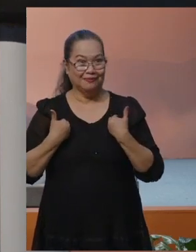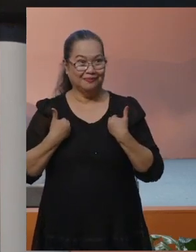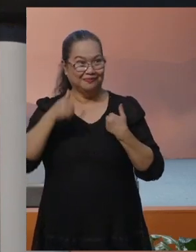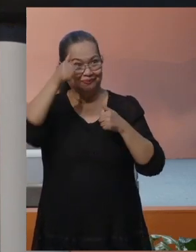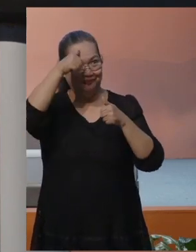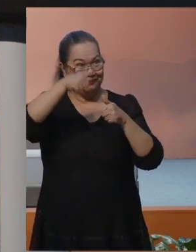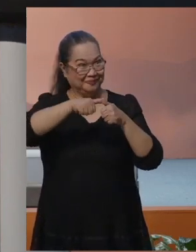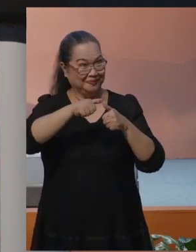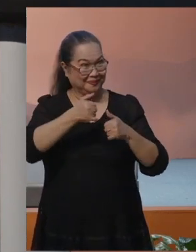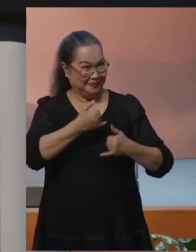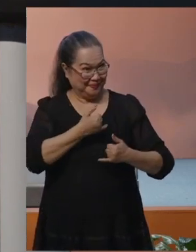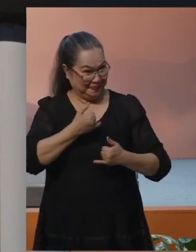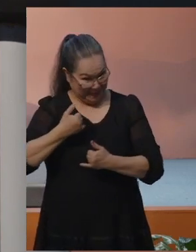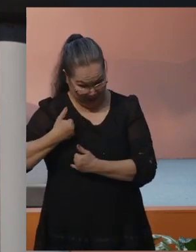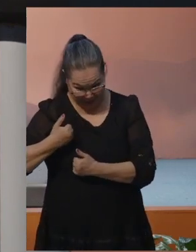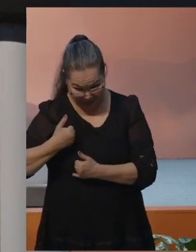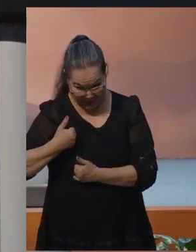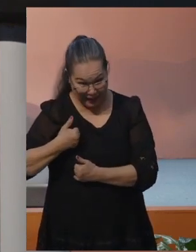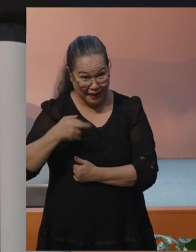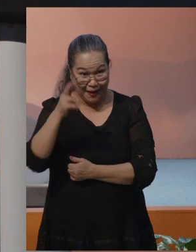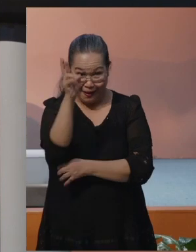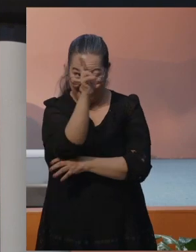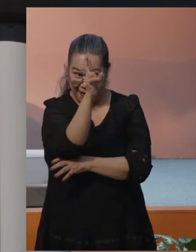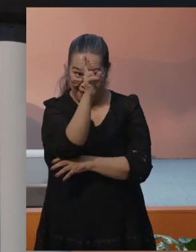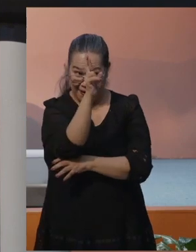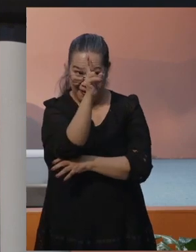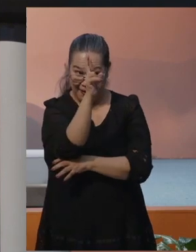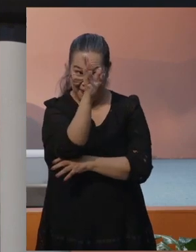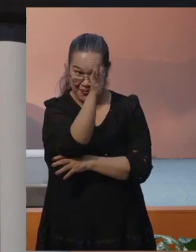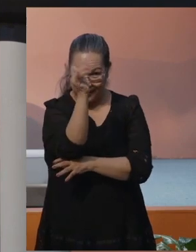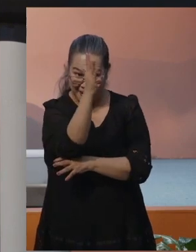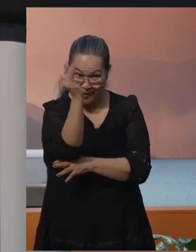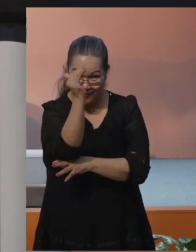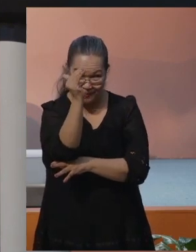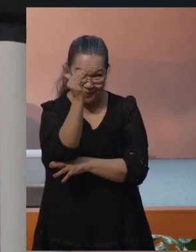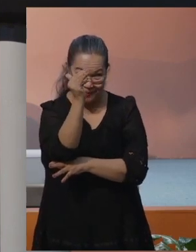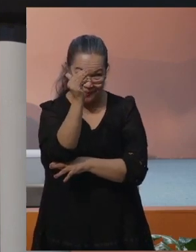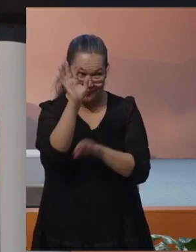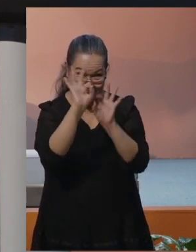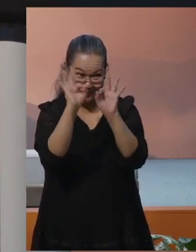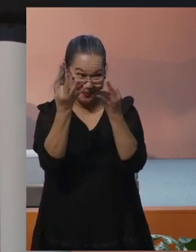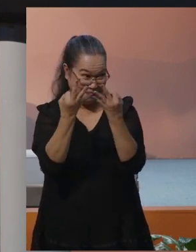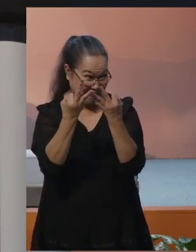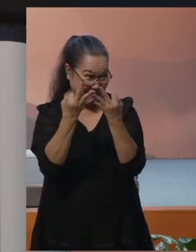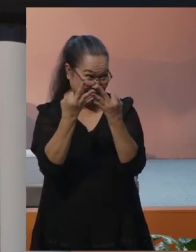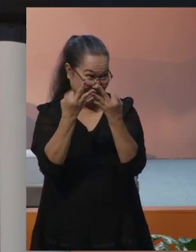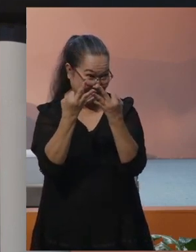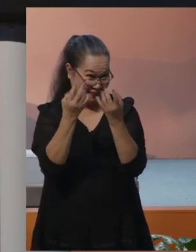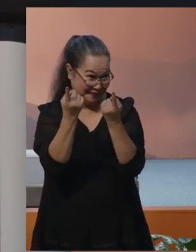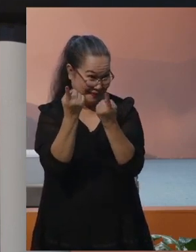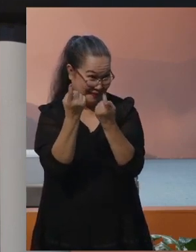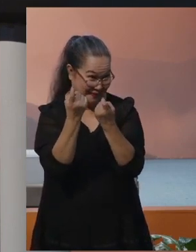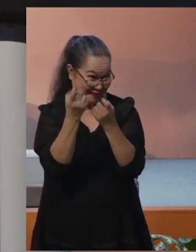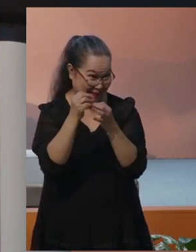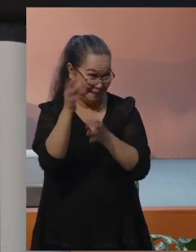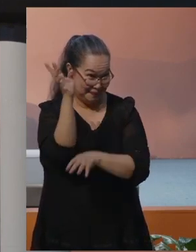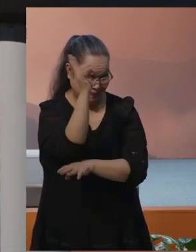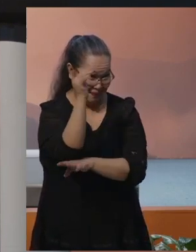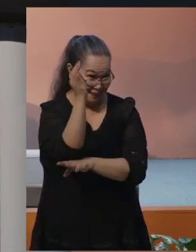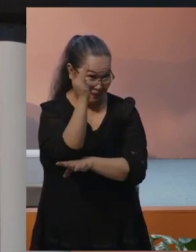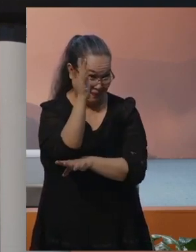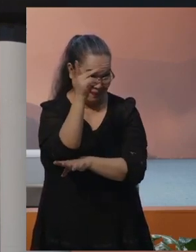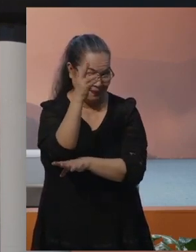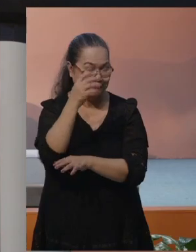Joshua 6:25? But Rahab, the prostitute, and her father's household, and all who belonged to her,